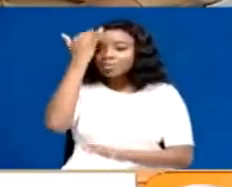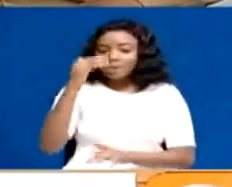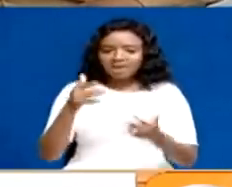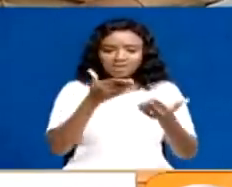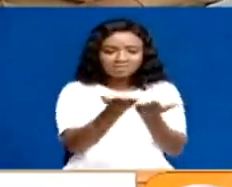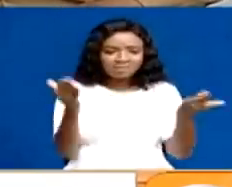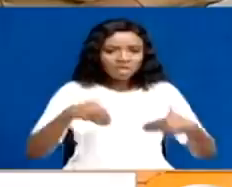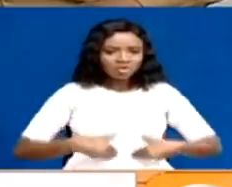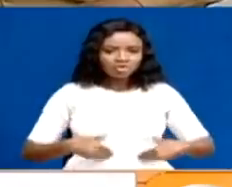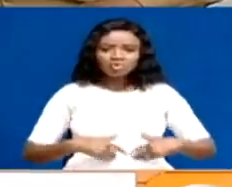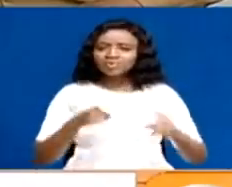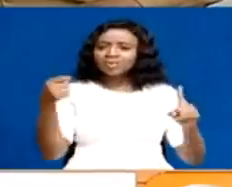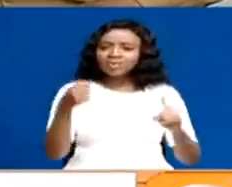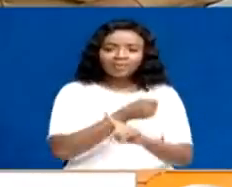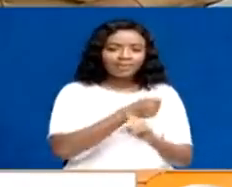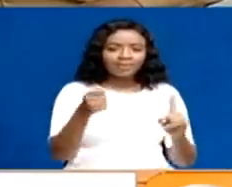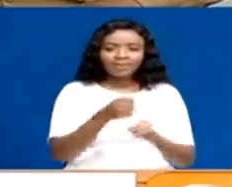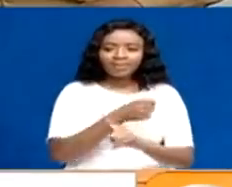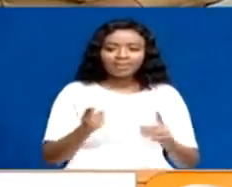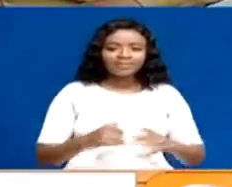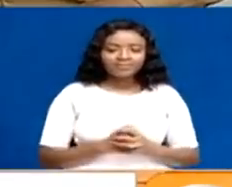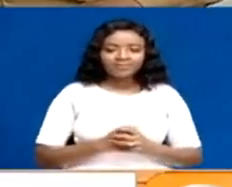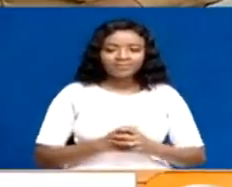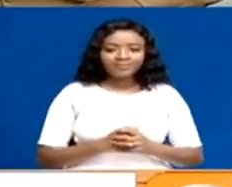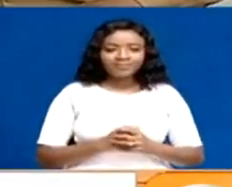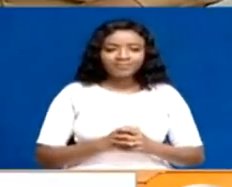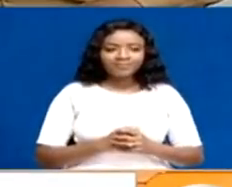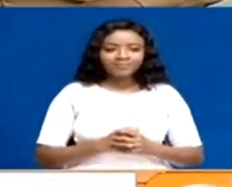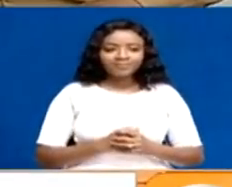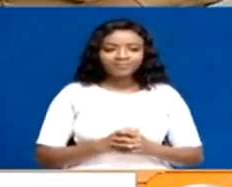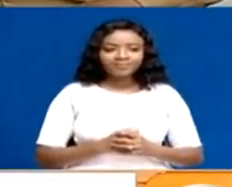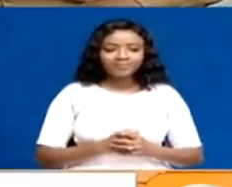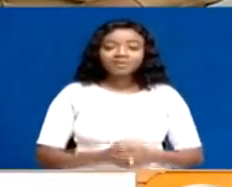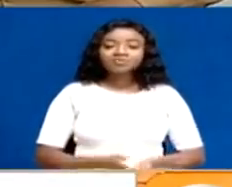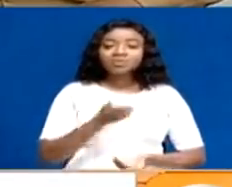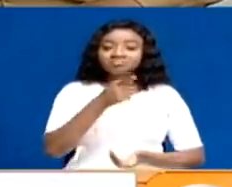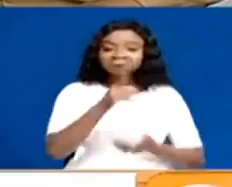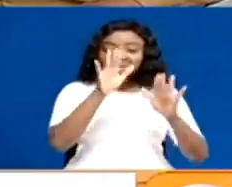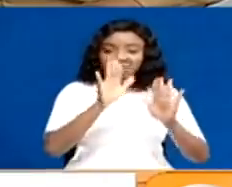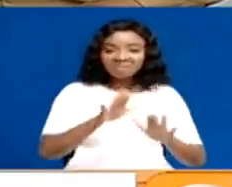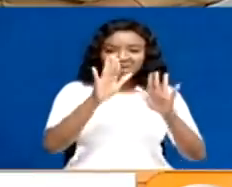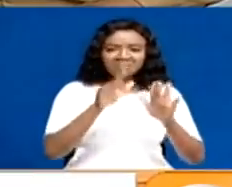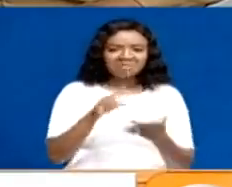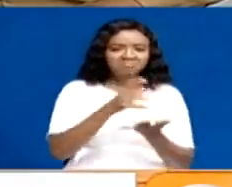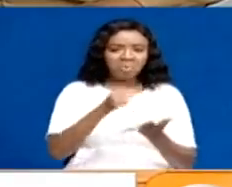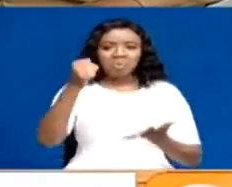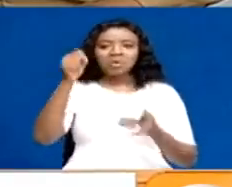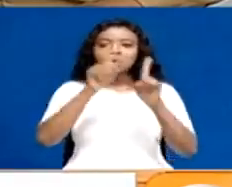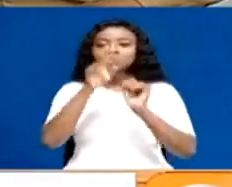kuwatimua vijana waliotatiza mkutano huo. Naam, kampeni hizi zililazimika kukatizwa kwa muda huku